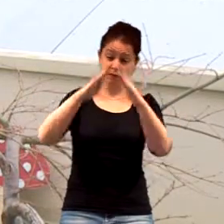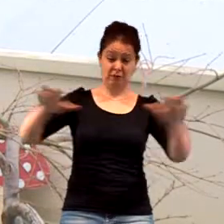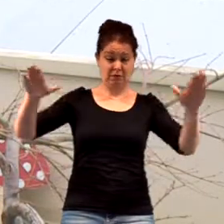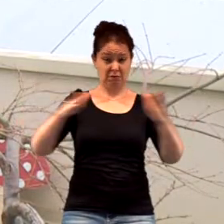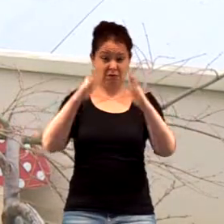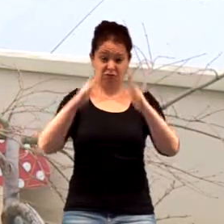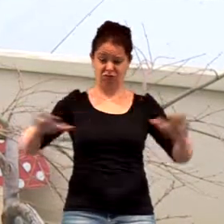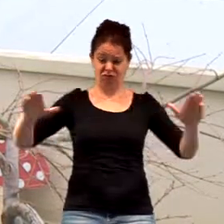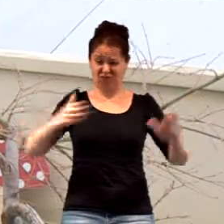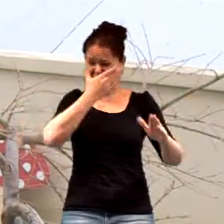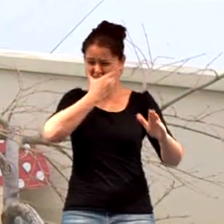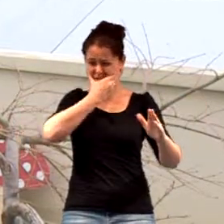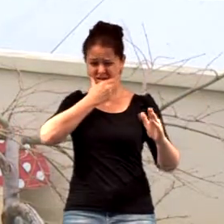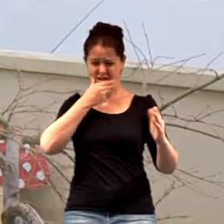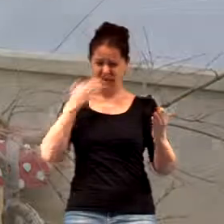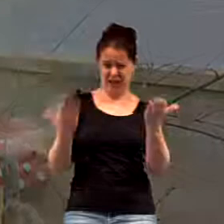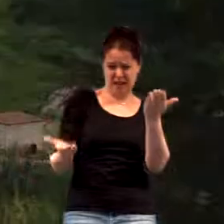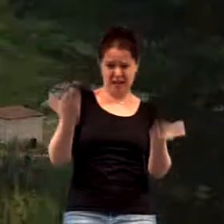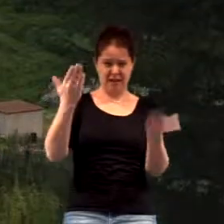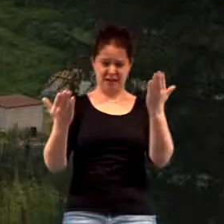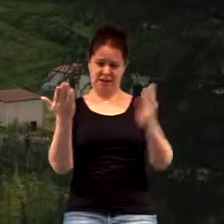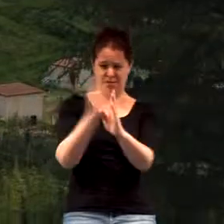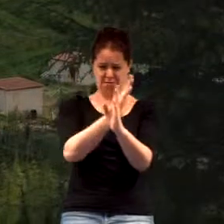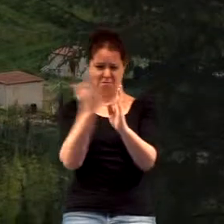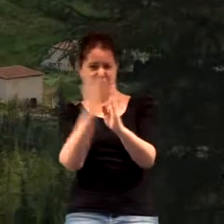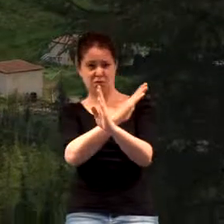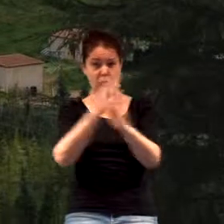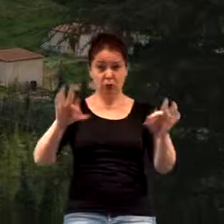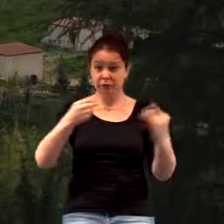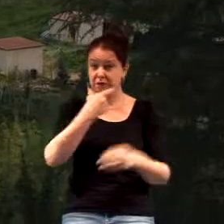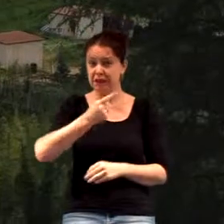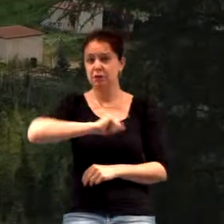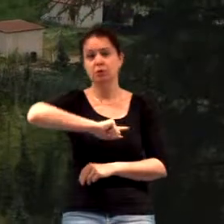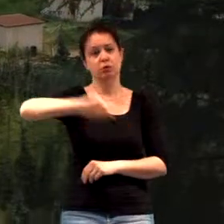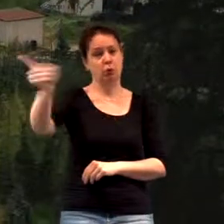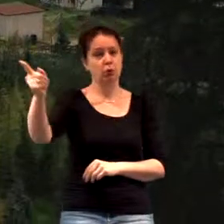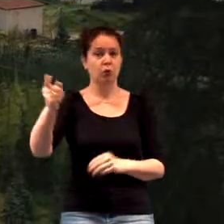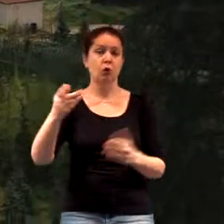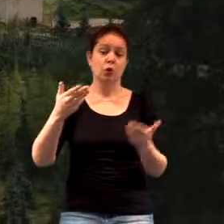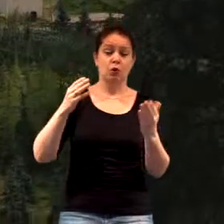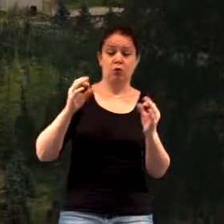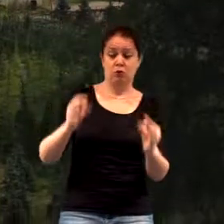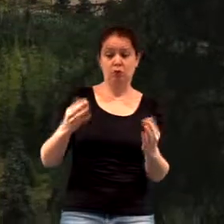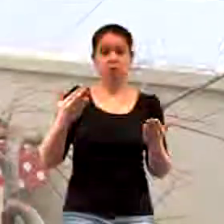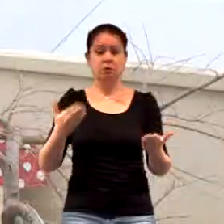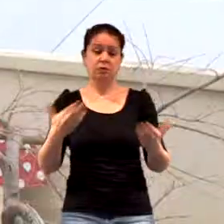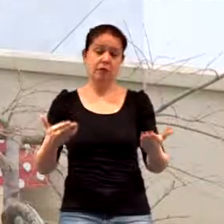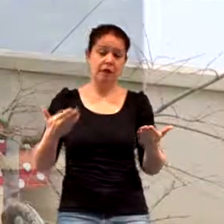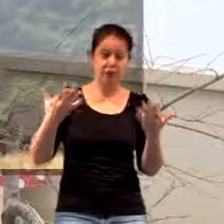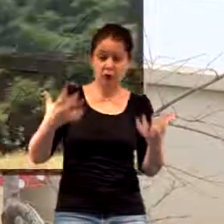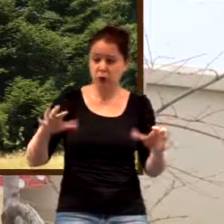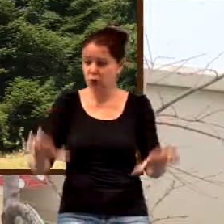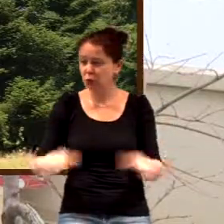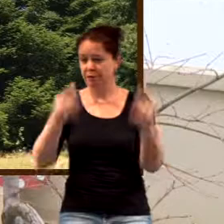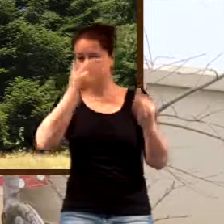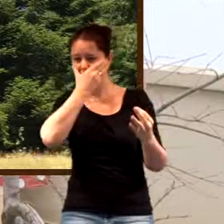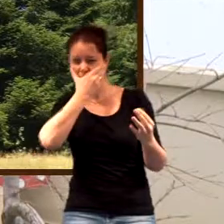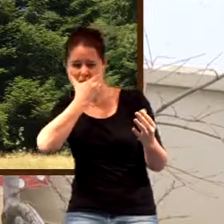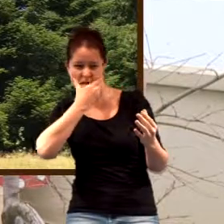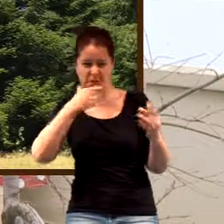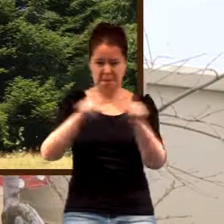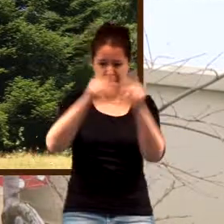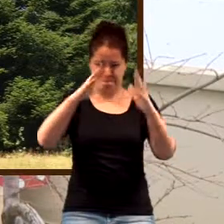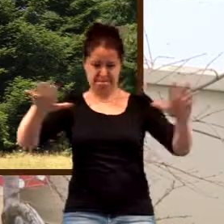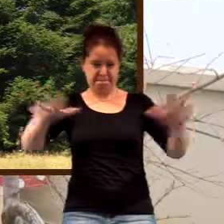symétriques, parfaitement équilibrés, ça se trouve pas dans toutes les plantations. Donc pour pouvoir trouver un sapin comme ça, des fois